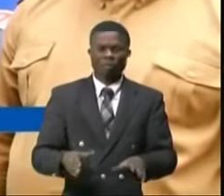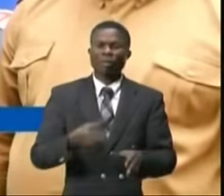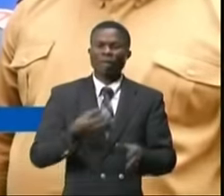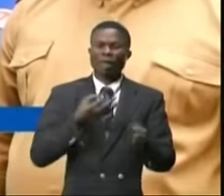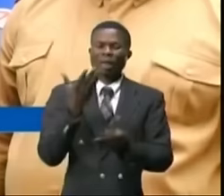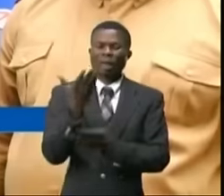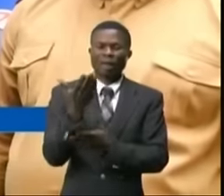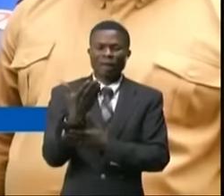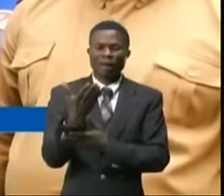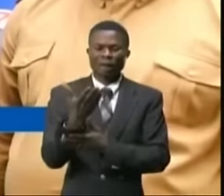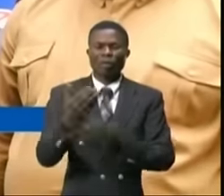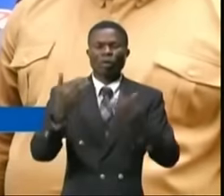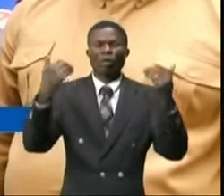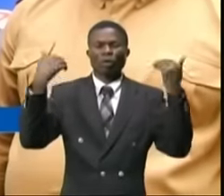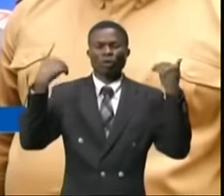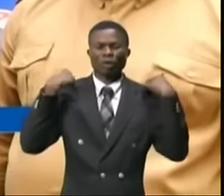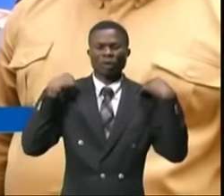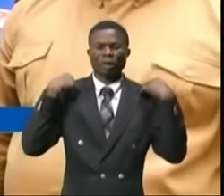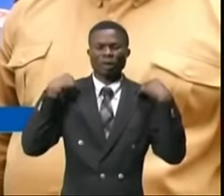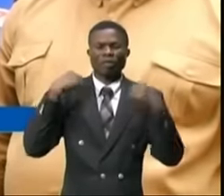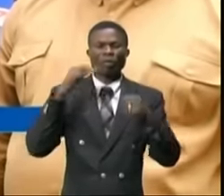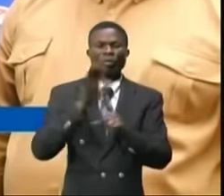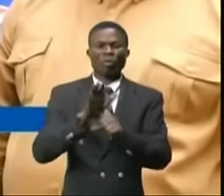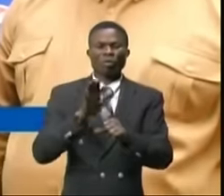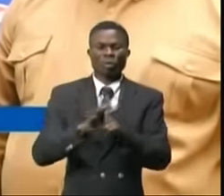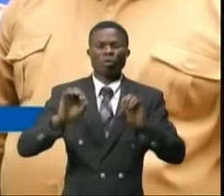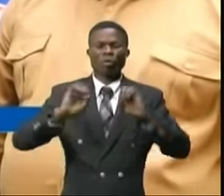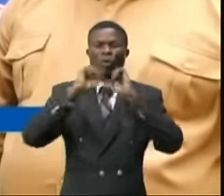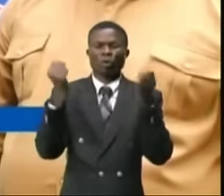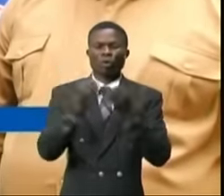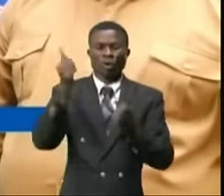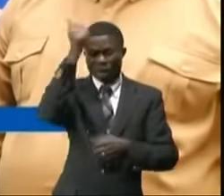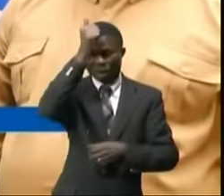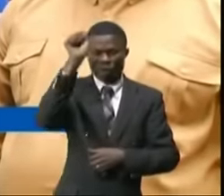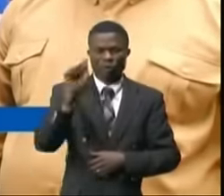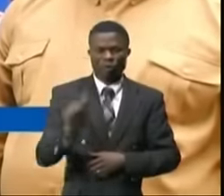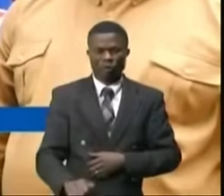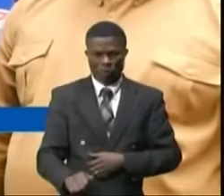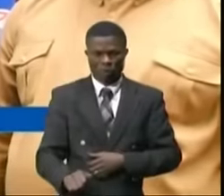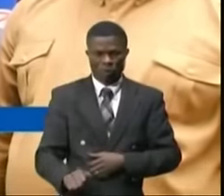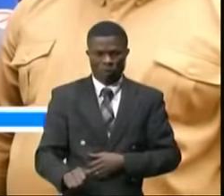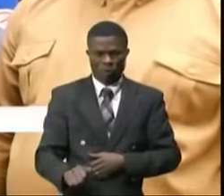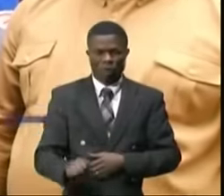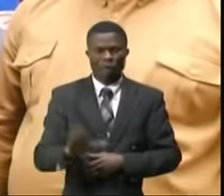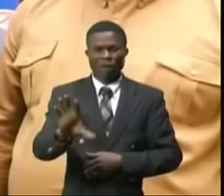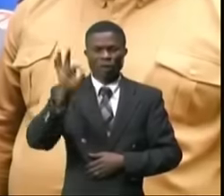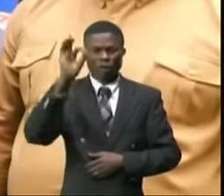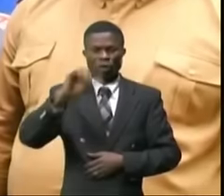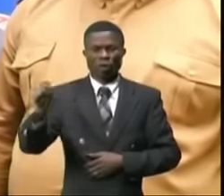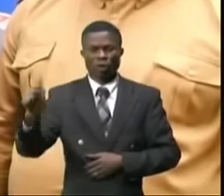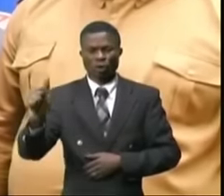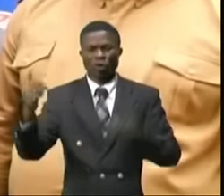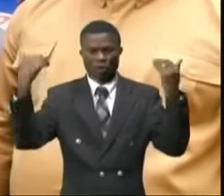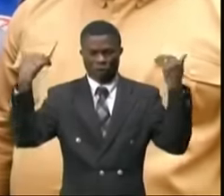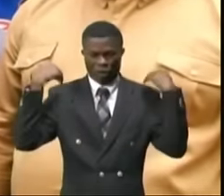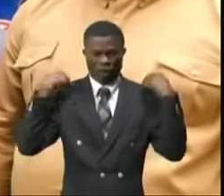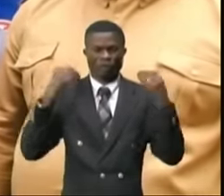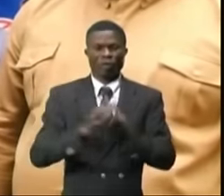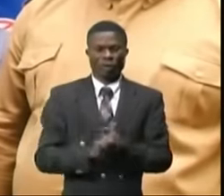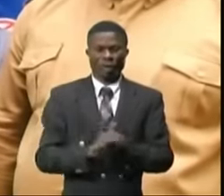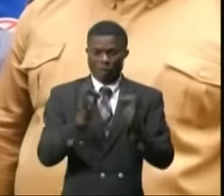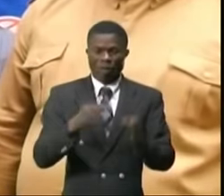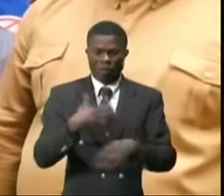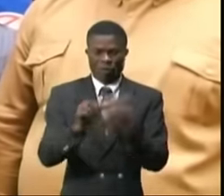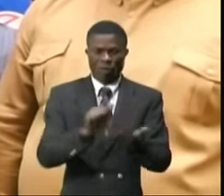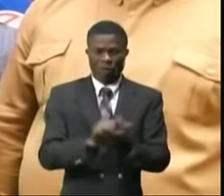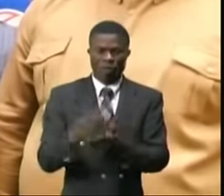à l'actionnaire majoritaire, Engen, Afrique du Sud, de désigner un autre directeur général. Ce qui a été